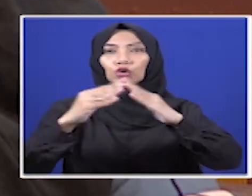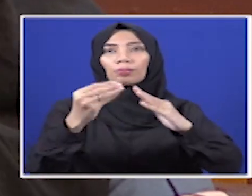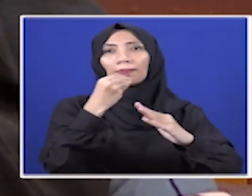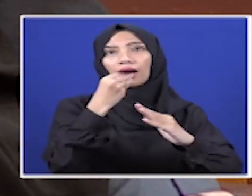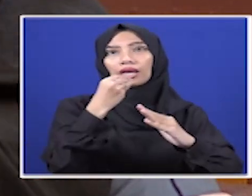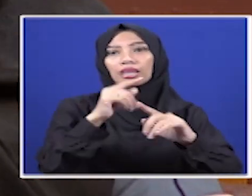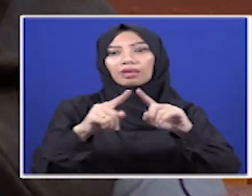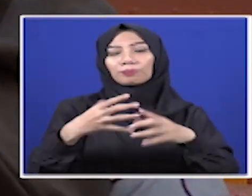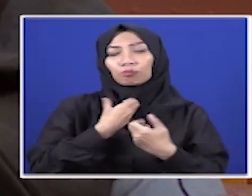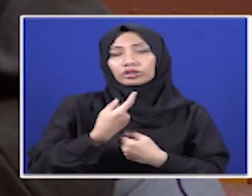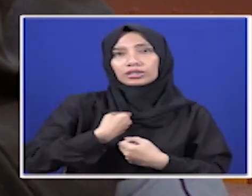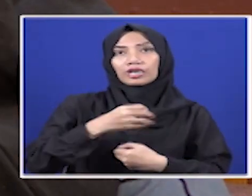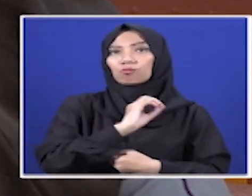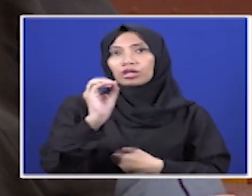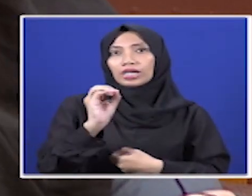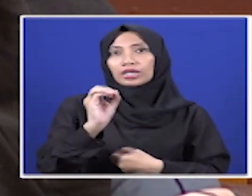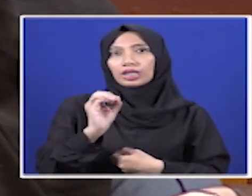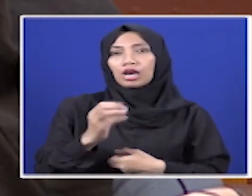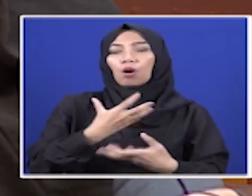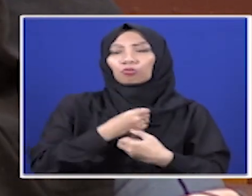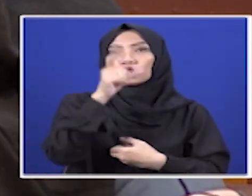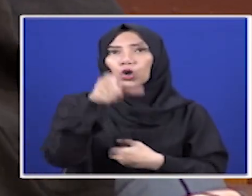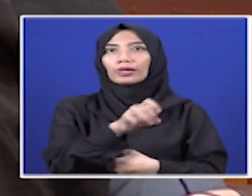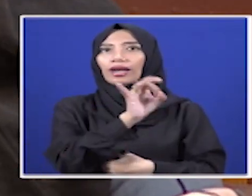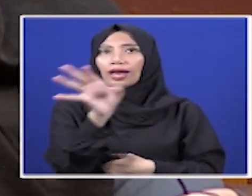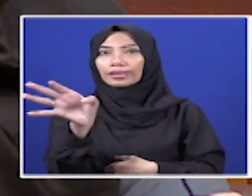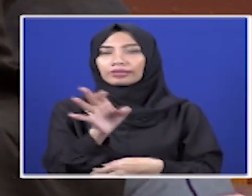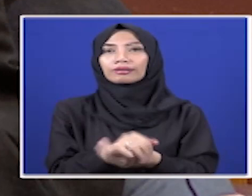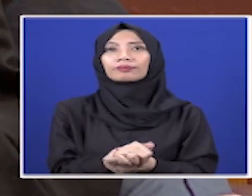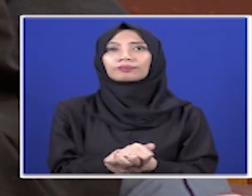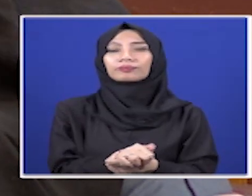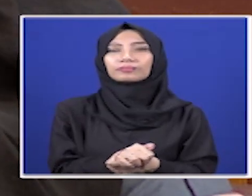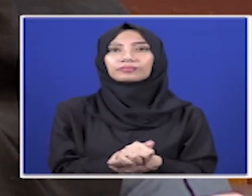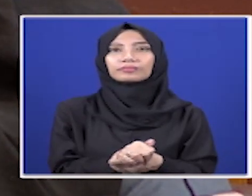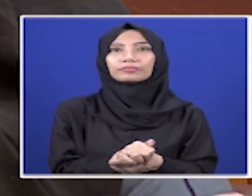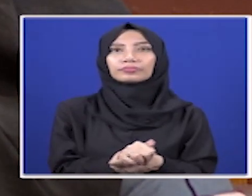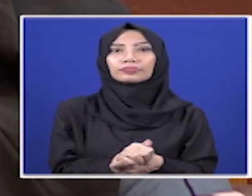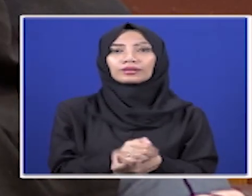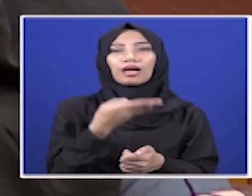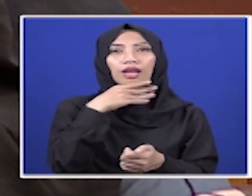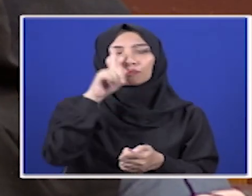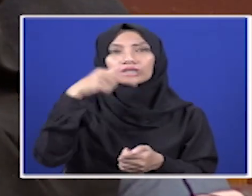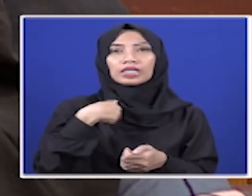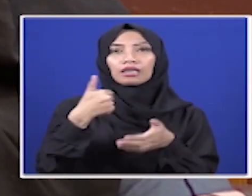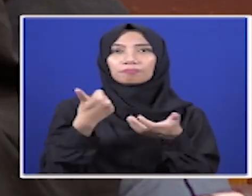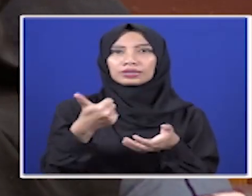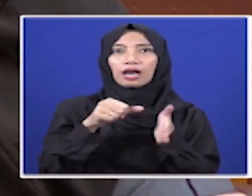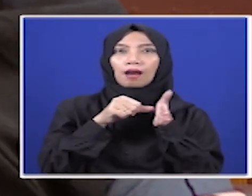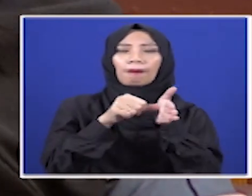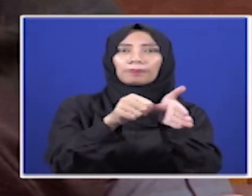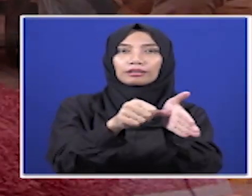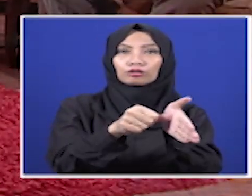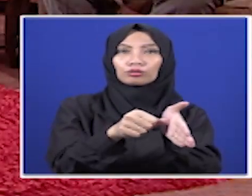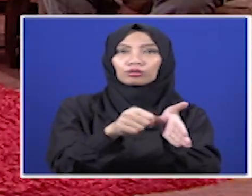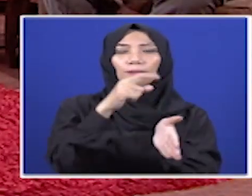saya alhamdulillah tercukup emas bisa juga menghidupi orang tua memberikan rezeki orang tua bisa juga memang saya kan